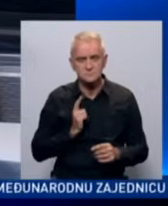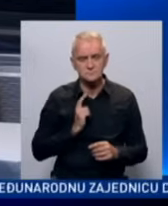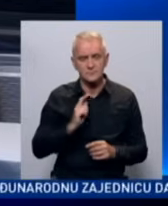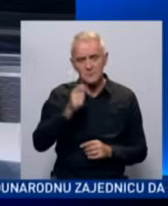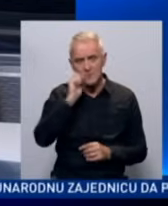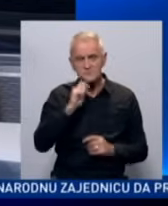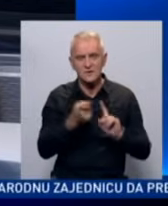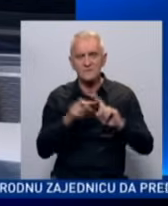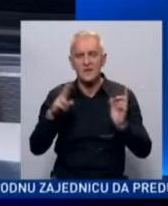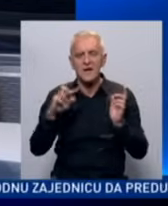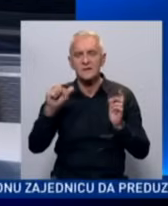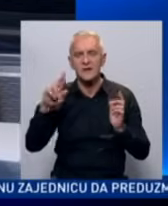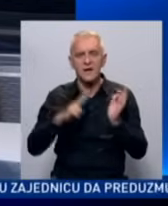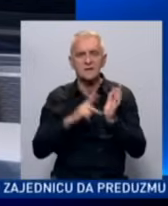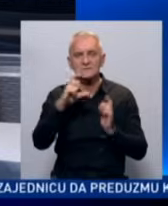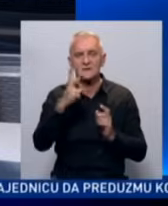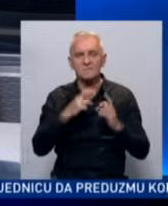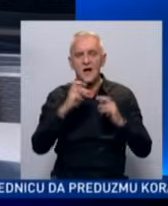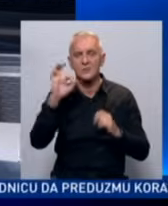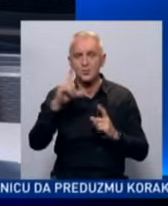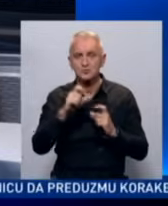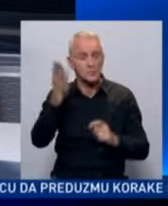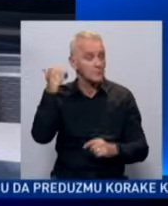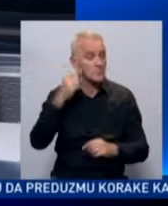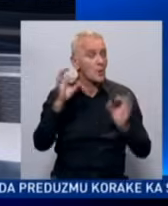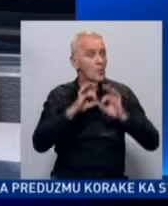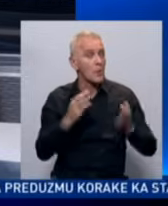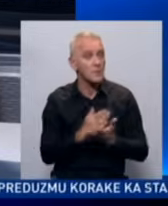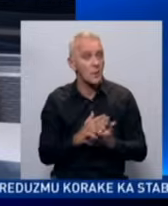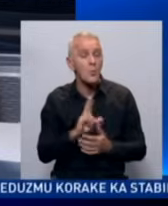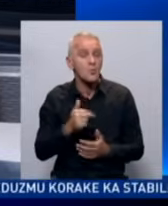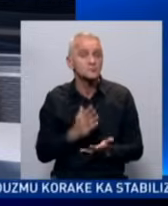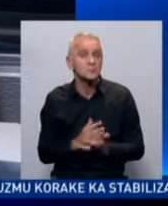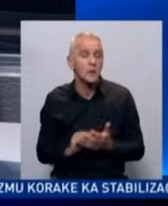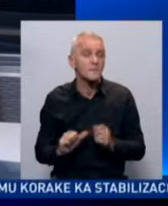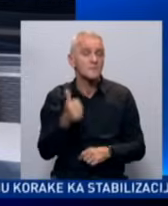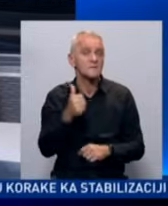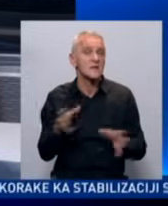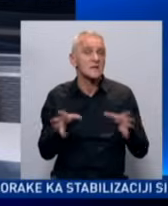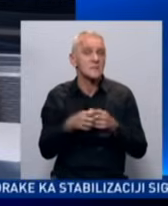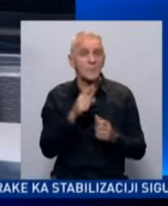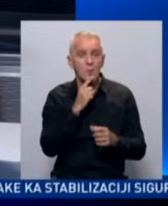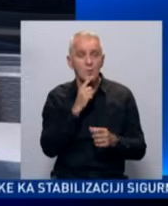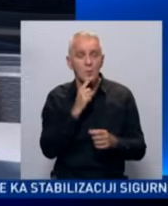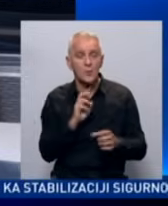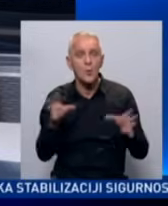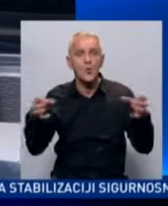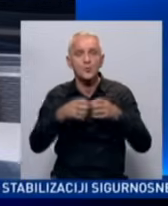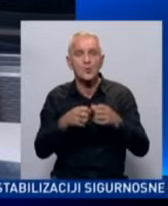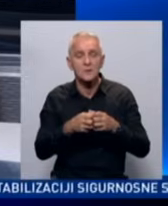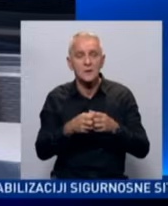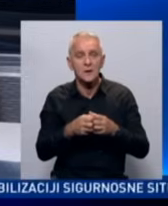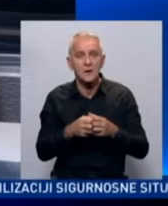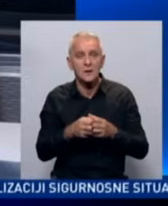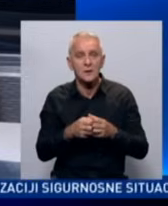mađarski Ferencvaroš poslije 0-0 u prvom meču i može postati prva momčad iz naše zemlje koja je zaigrala u grupnoj fazi